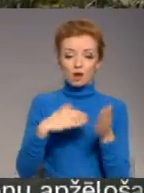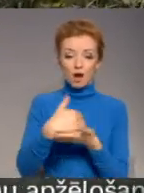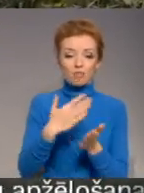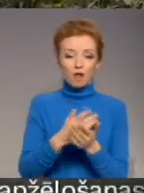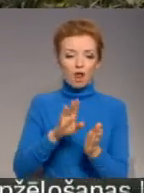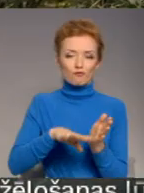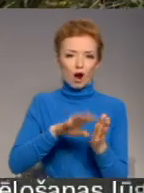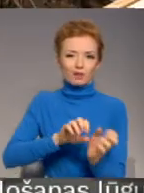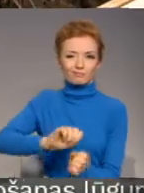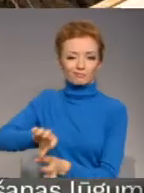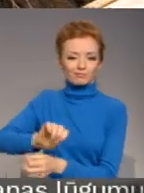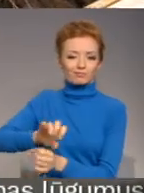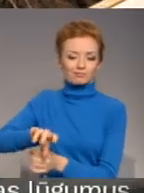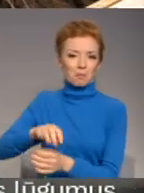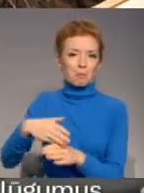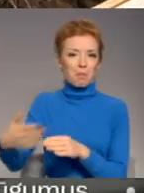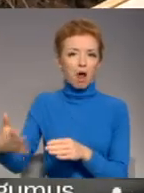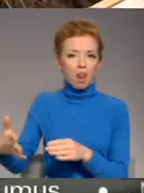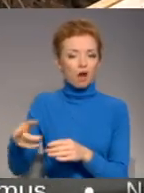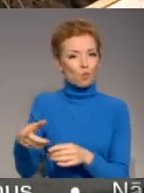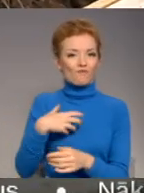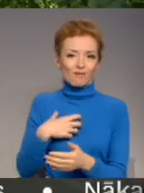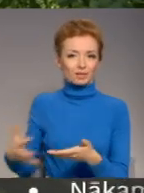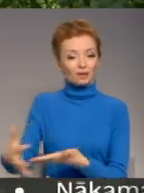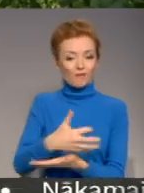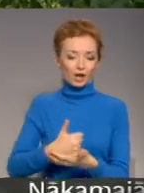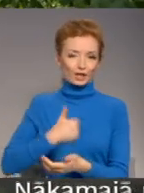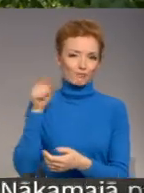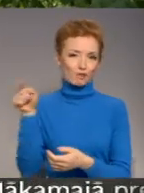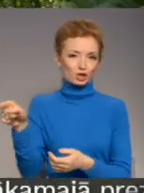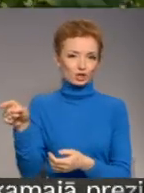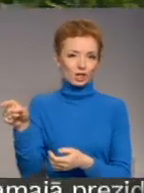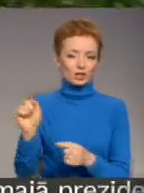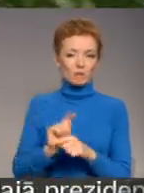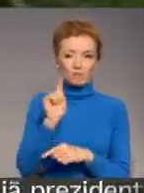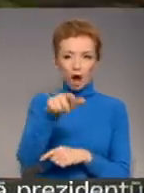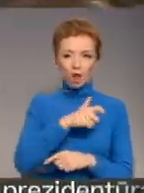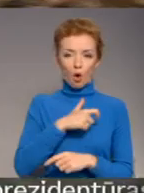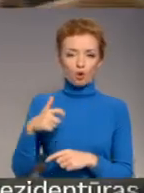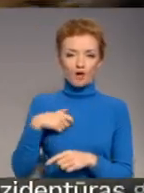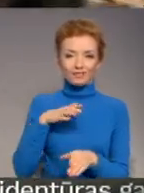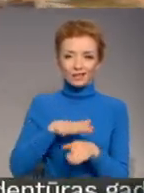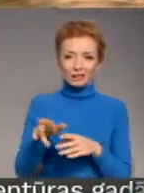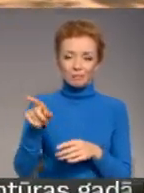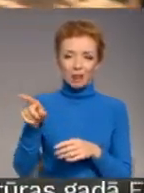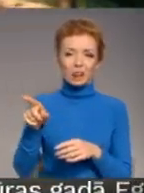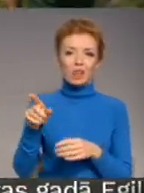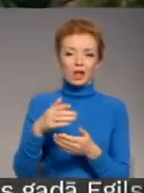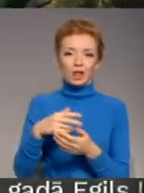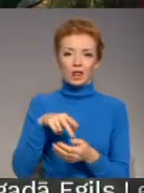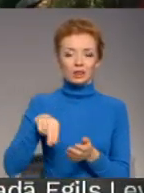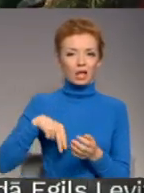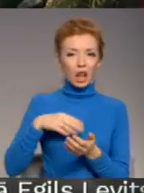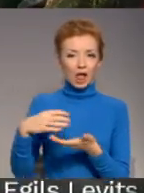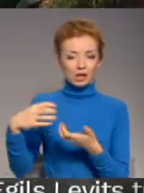nostumtas ielas malā privātīpašumā, no kurienes tās jāaizvāc īpašniecei. Pārdaugavas izpildu direkcijā Latvijas televīzijai solīja tuvāko